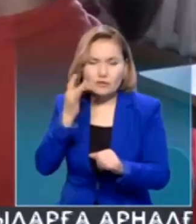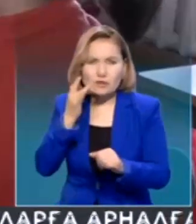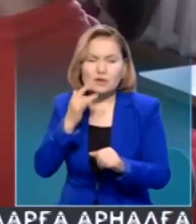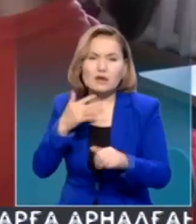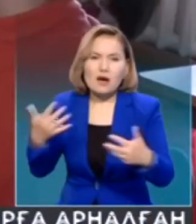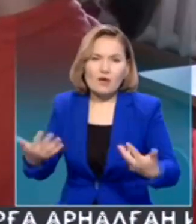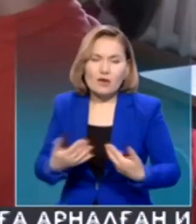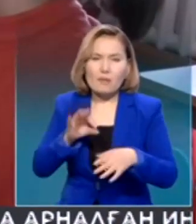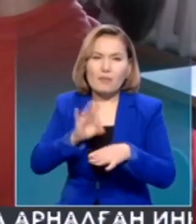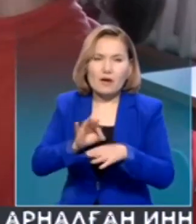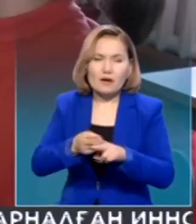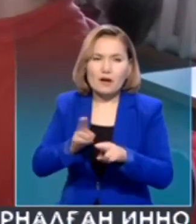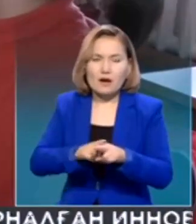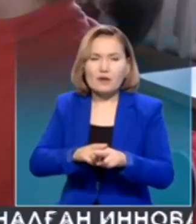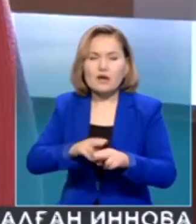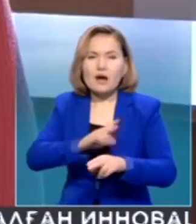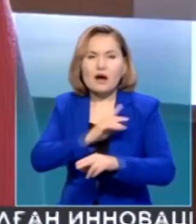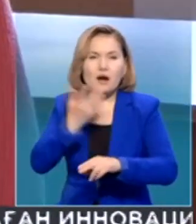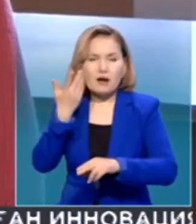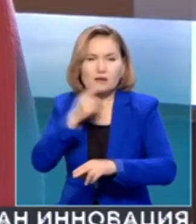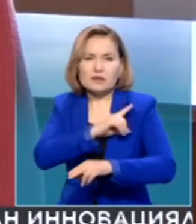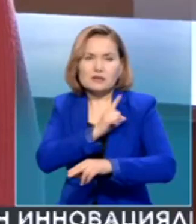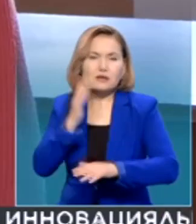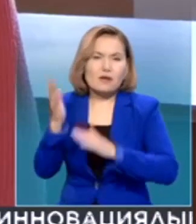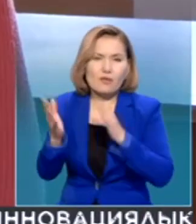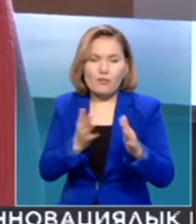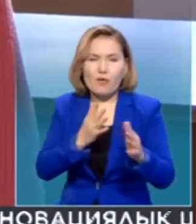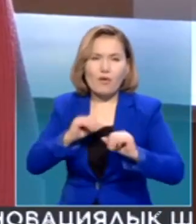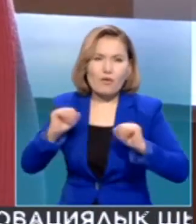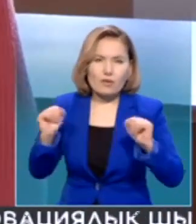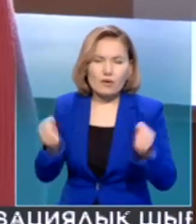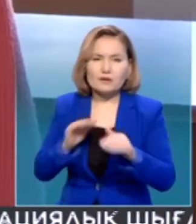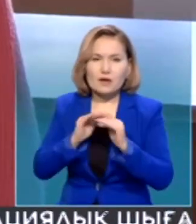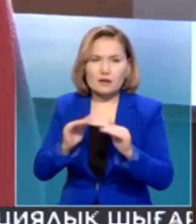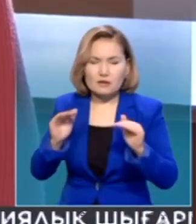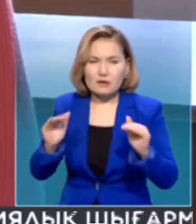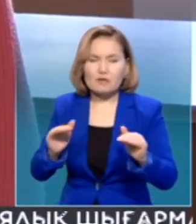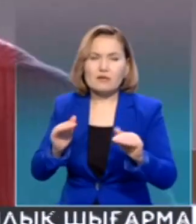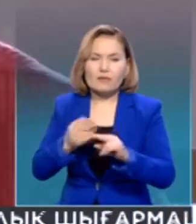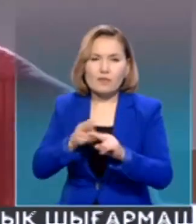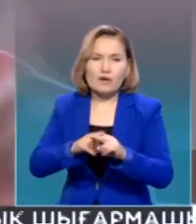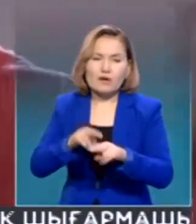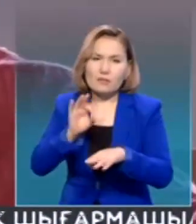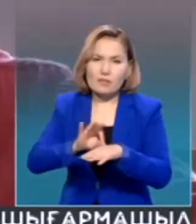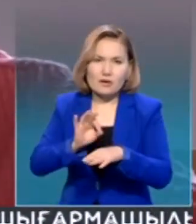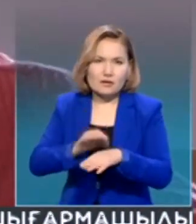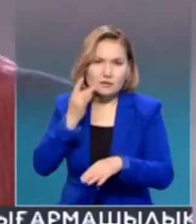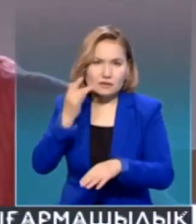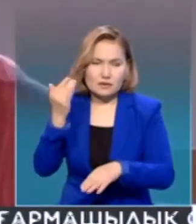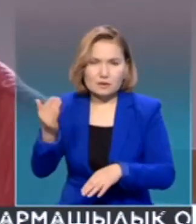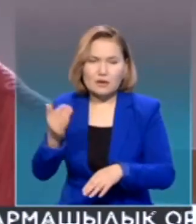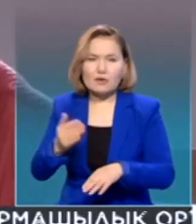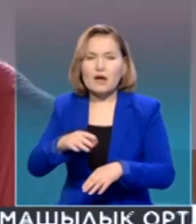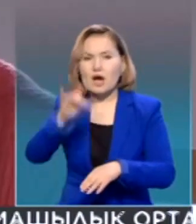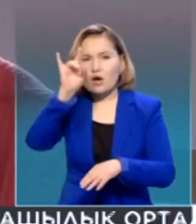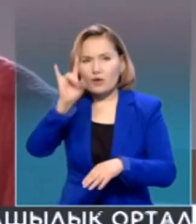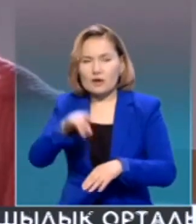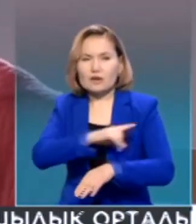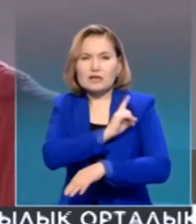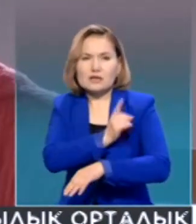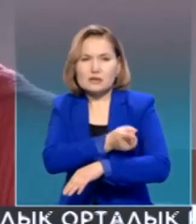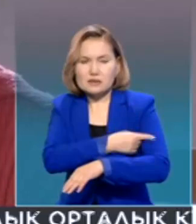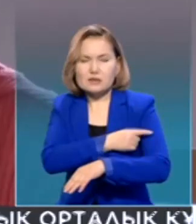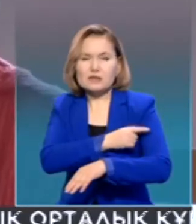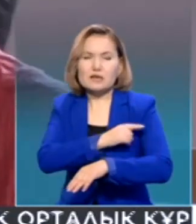аязды күндері тіптен қиын көрінеді. Қыста суық болғанда мен келгім келмейді. Аниктерін жегет айттым,